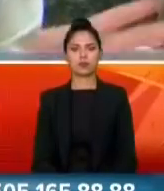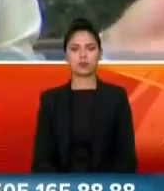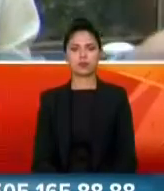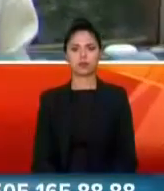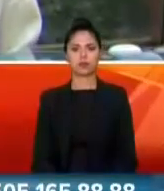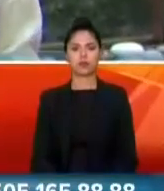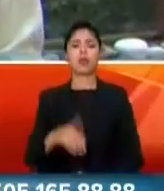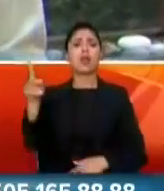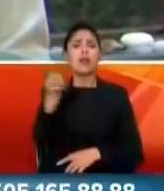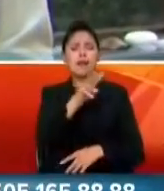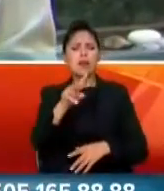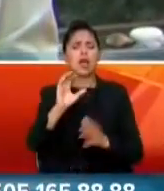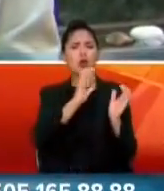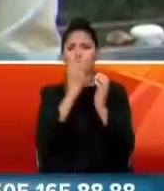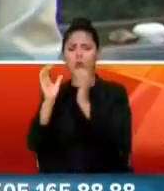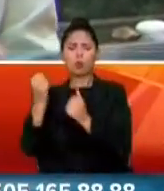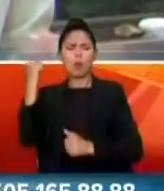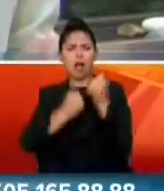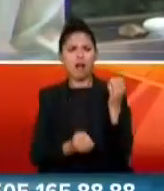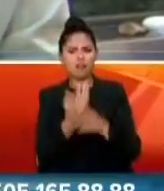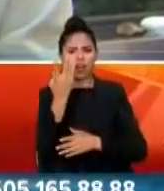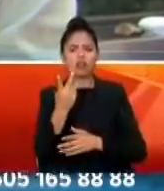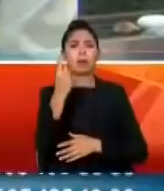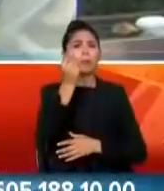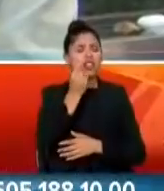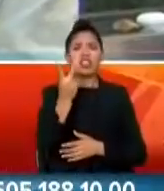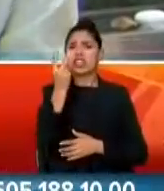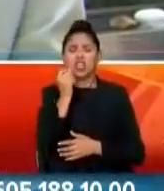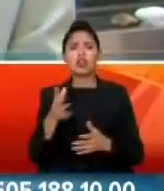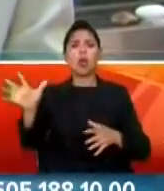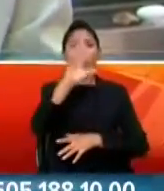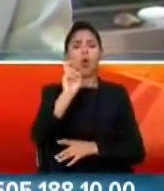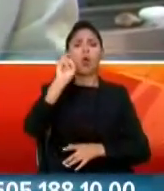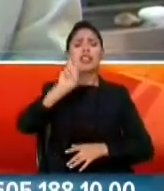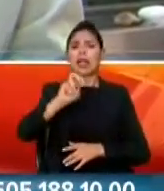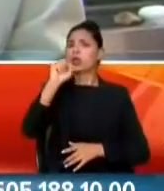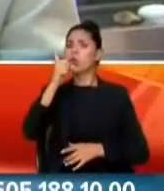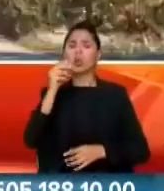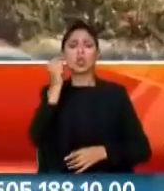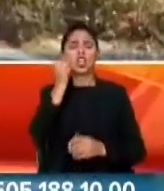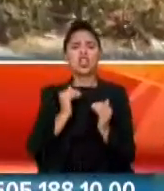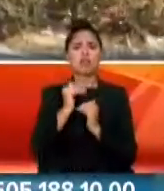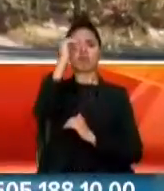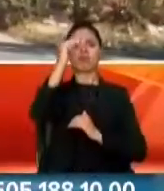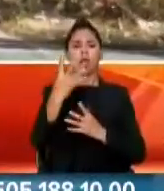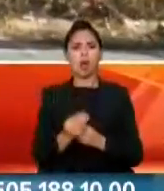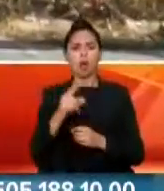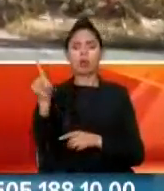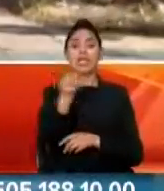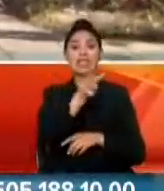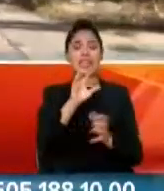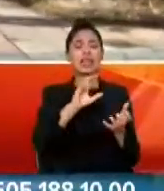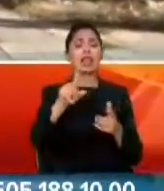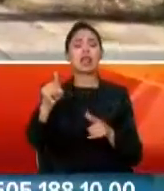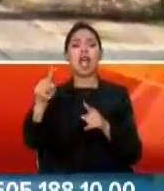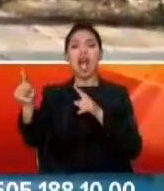Tekme tokat birbirlerine girmeye başladılar. Bu sefer hani bir iki kişi derken bir baktık 8-9 kişi bir anda içeri dalmaya başladı. Aralarında husumet olan